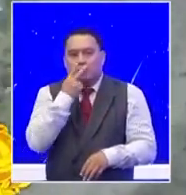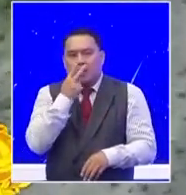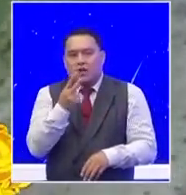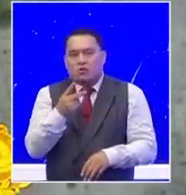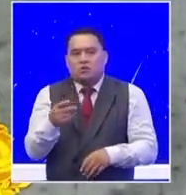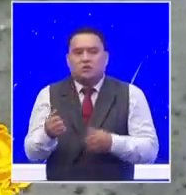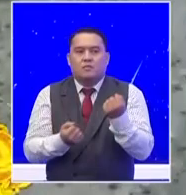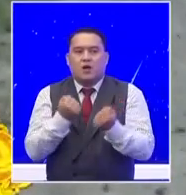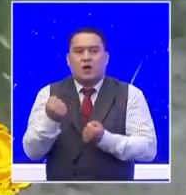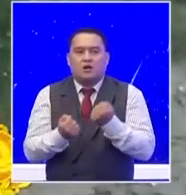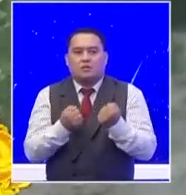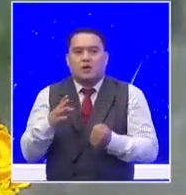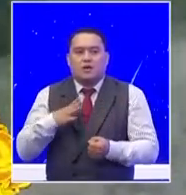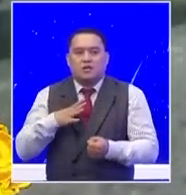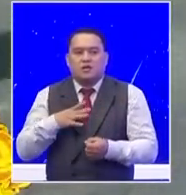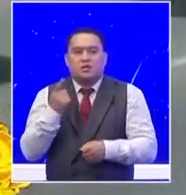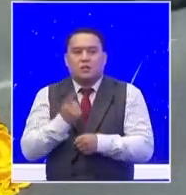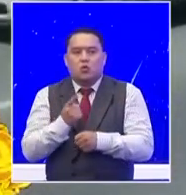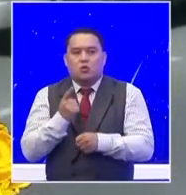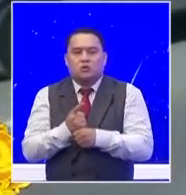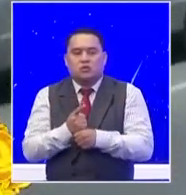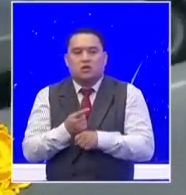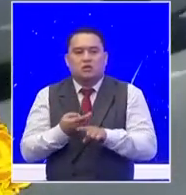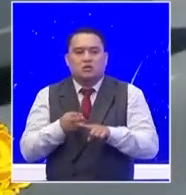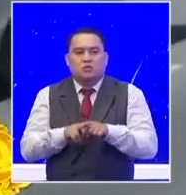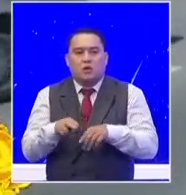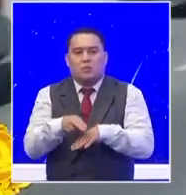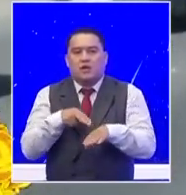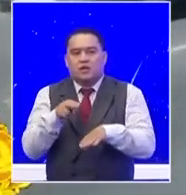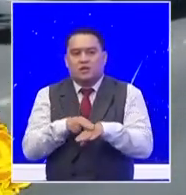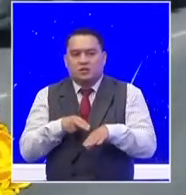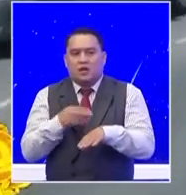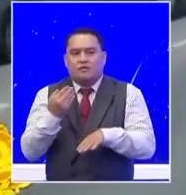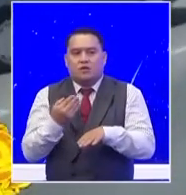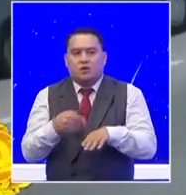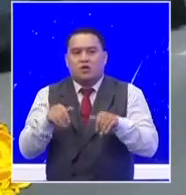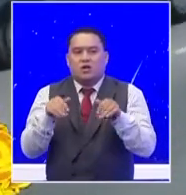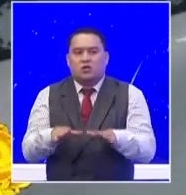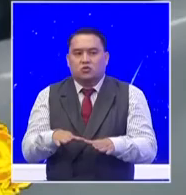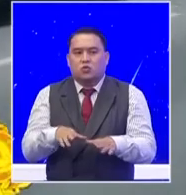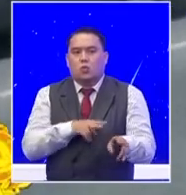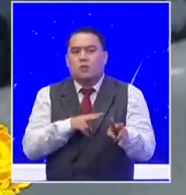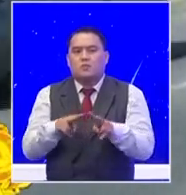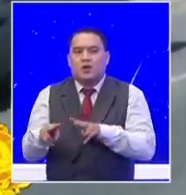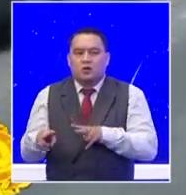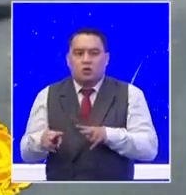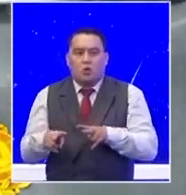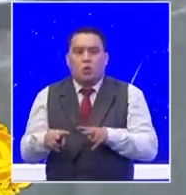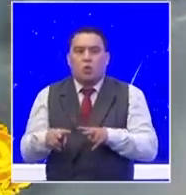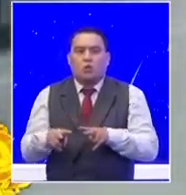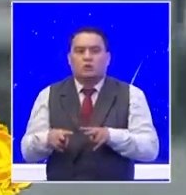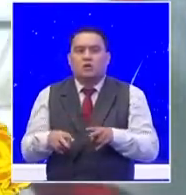публиковали в сети. Такое поведение недопустимо, твердо заявили стражи порядка. Принято решение взять на постоянный контроль